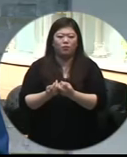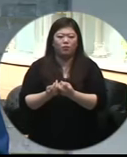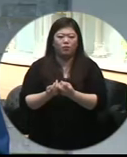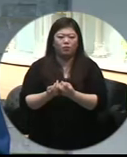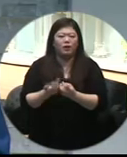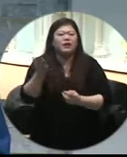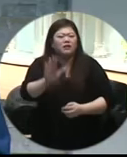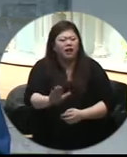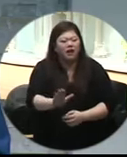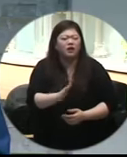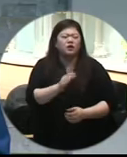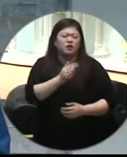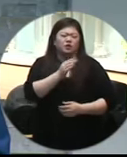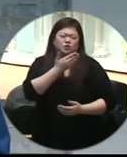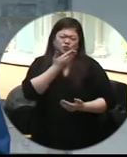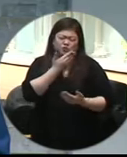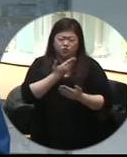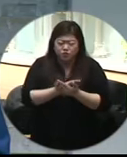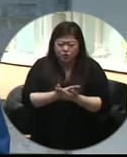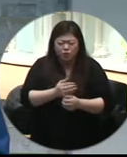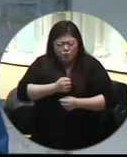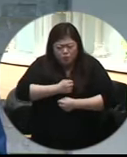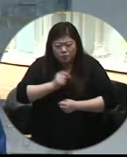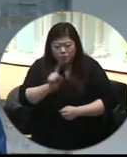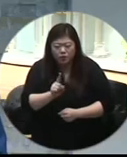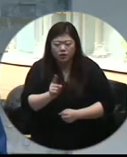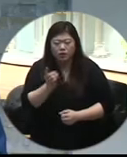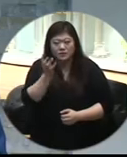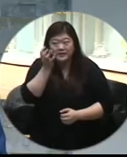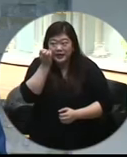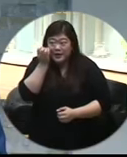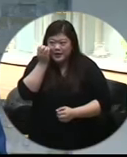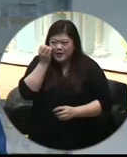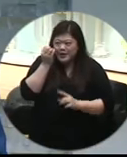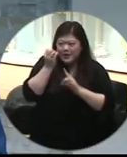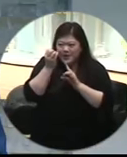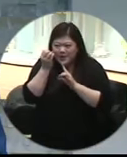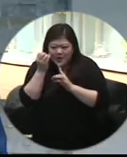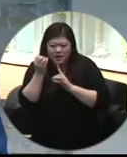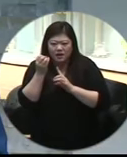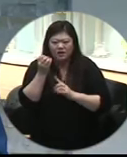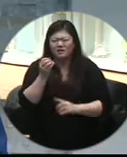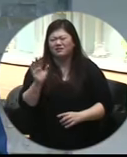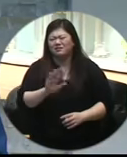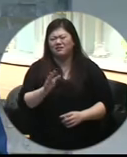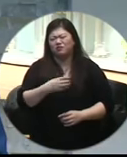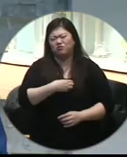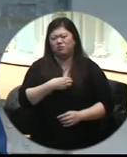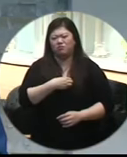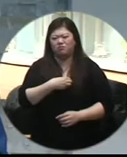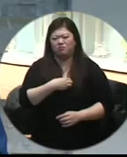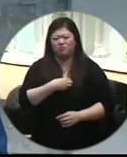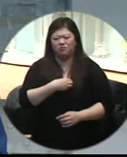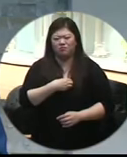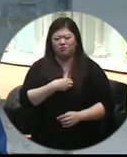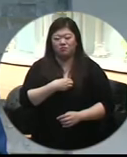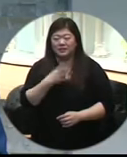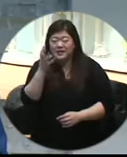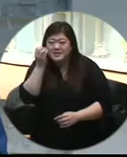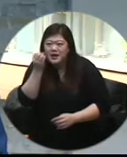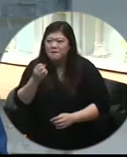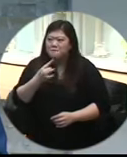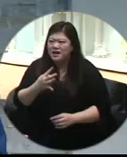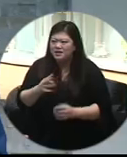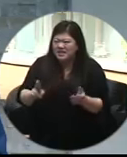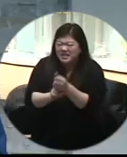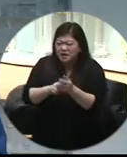신비주의에 빠지는 경우예요. 신비주의. 신비한 것이 우리 기독교예요. 그런데 신비주의에 빠지면 안 됩니다. 여기